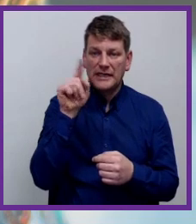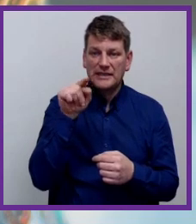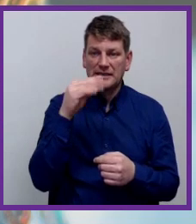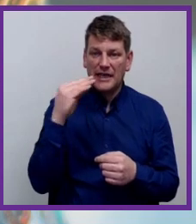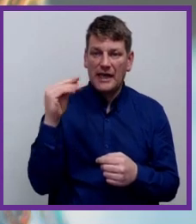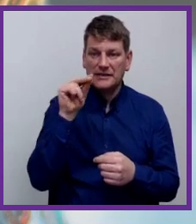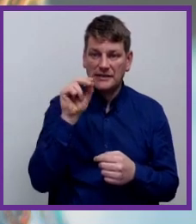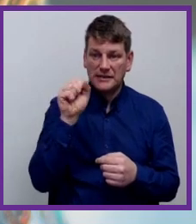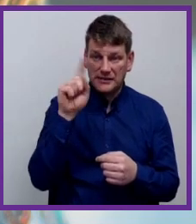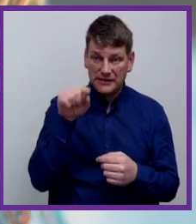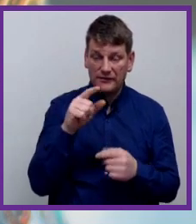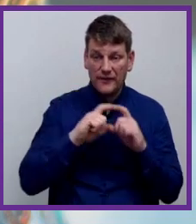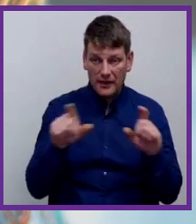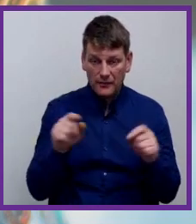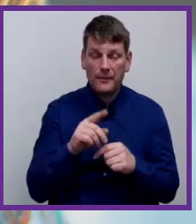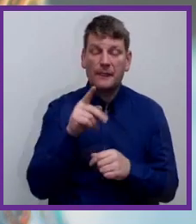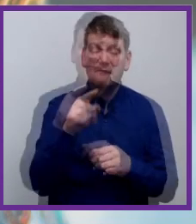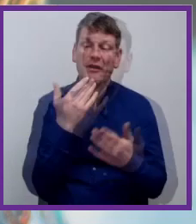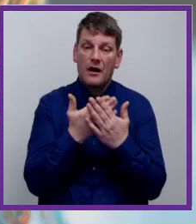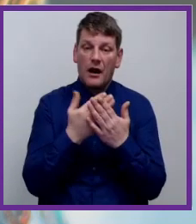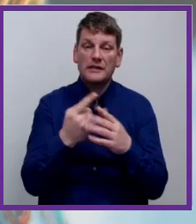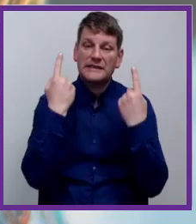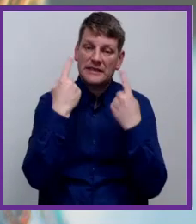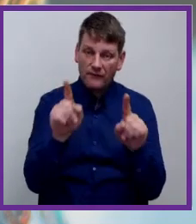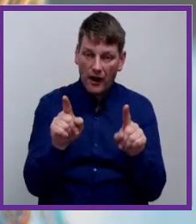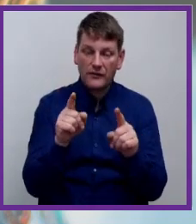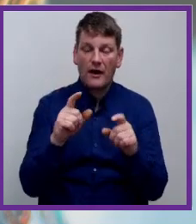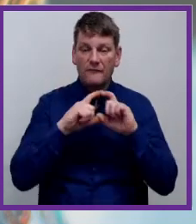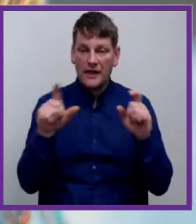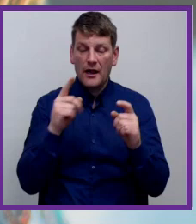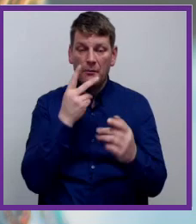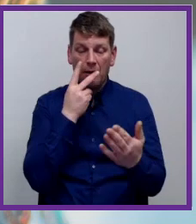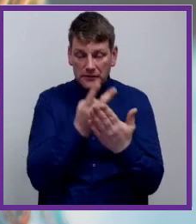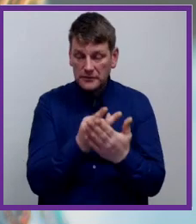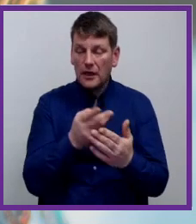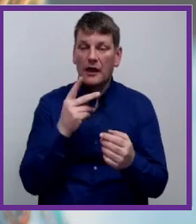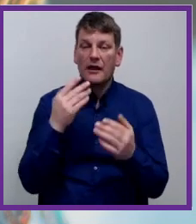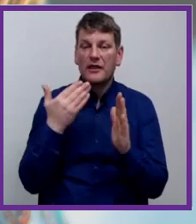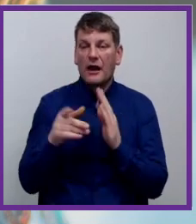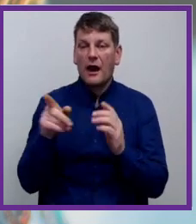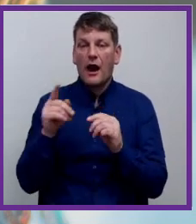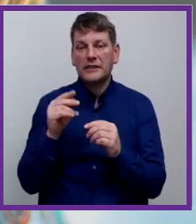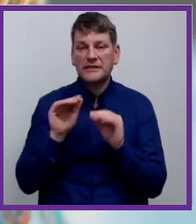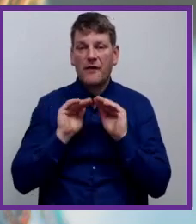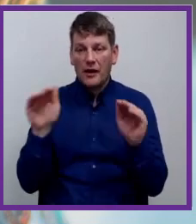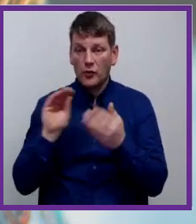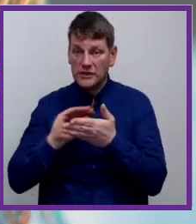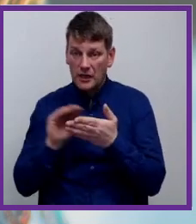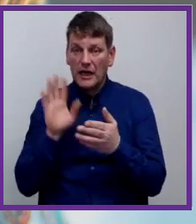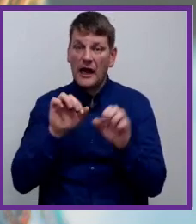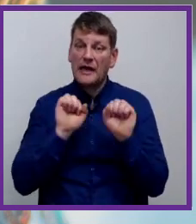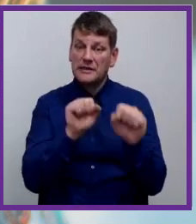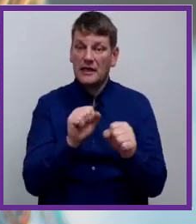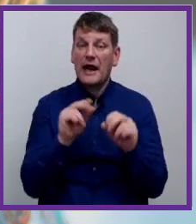nekā tradicionāli tiek pieņemts no svētajiem rakstiem, un lai aizsargātu reliģiskās jūtas, tā